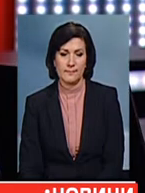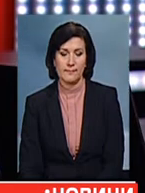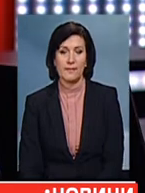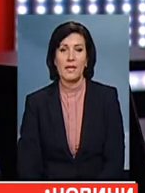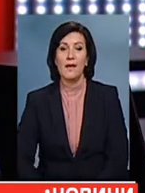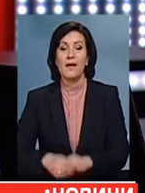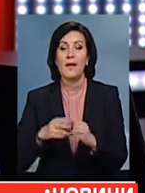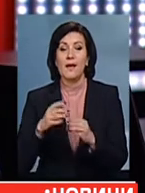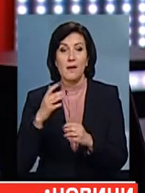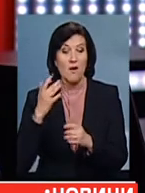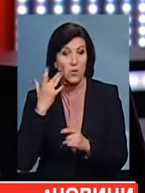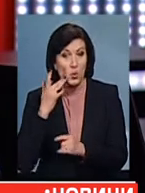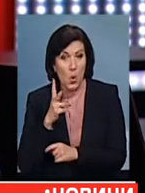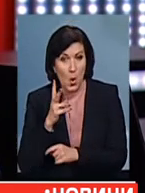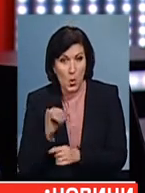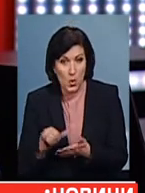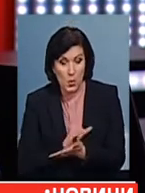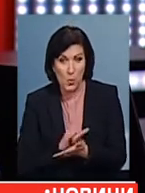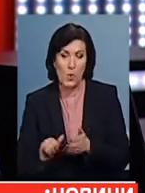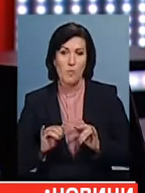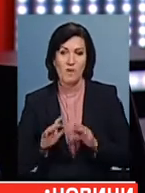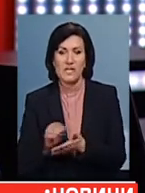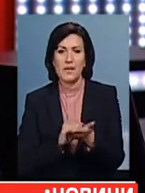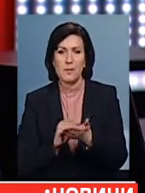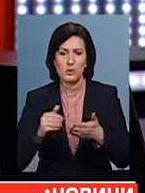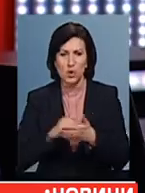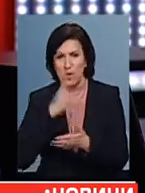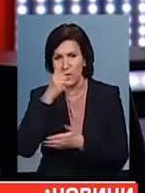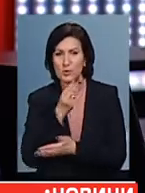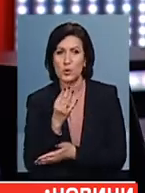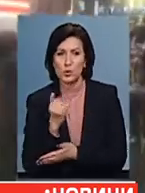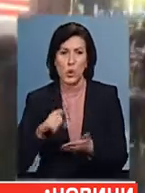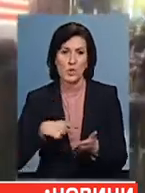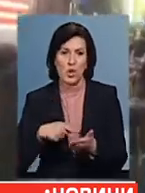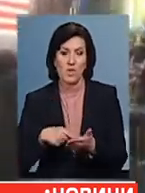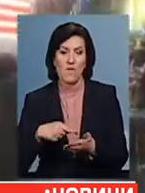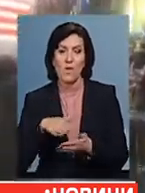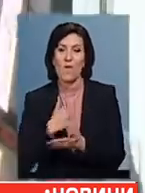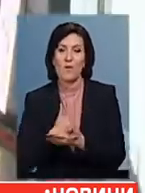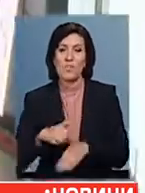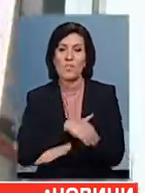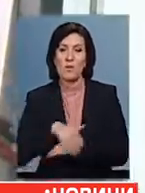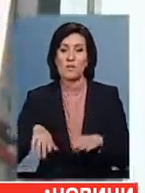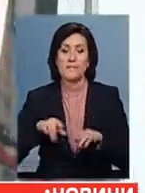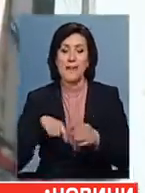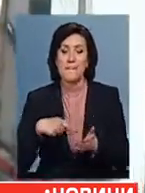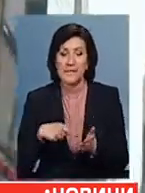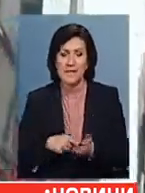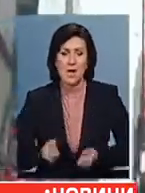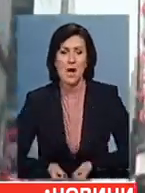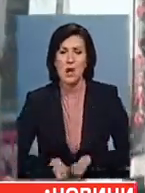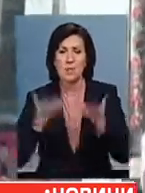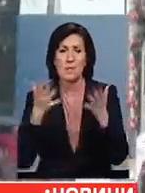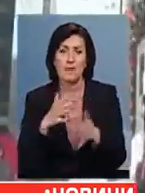Конфетті на Таймс-сквер. У Нью-Йорку провели репетицію новорічного шоу на головній вулиці міста. Під барабанний дріб розсипали тонну